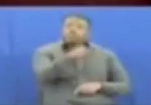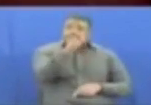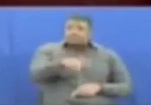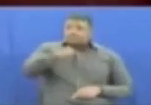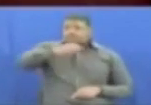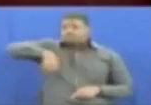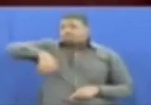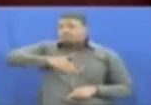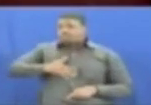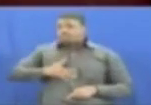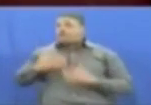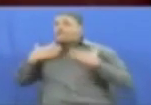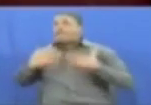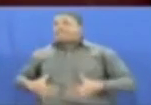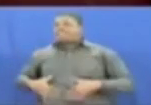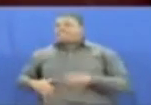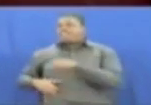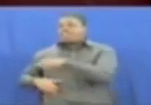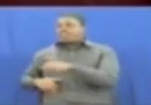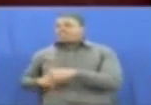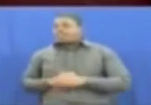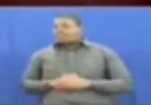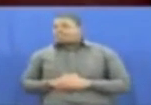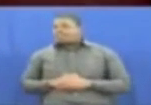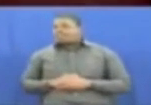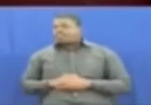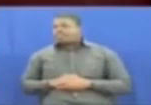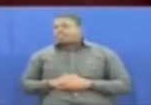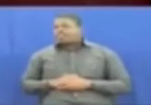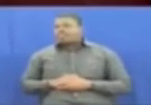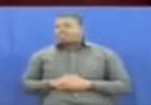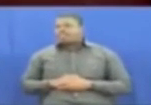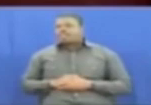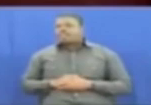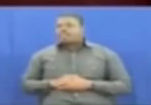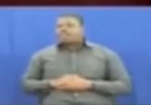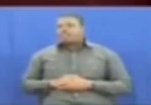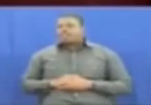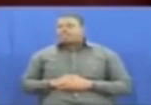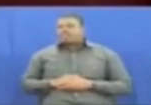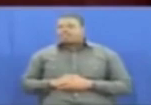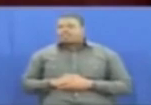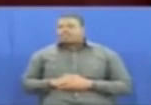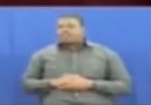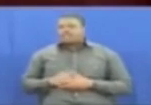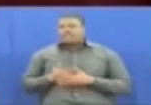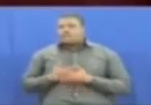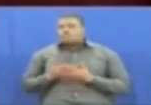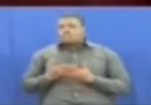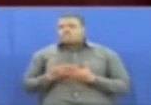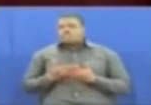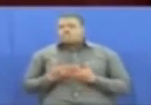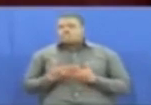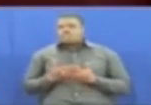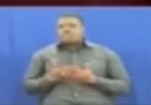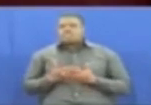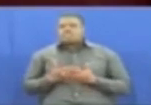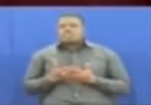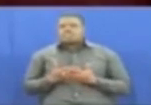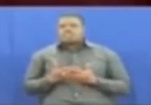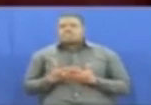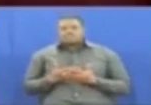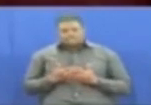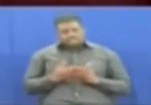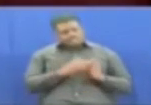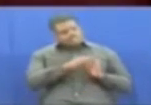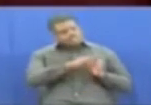wetu wa kiafya, na tukumbuke hatuwezi kuchukua measures za wazungu tukazi copy and paste hapa kama zilivyo, ni ngumu